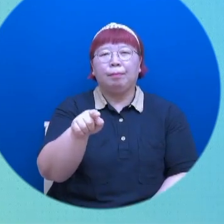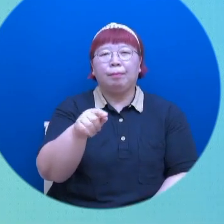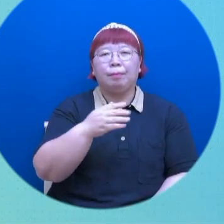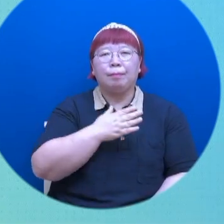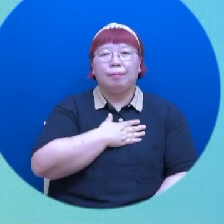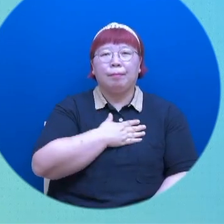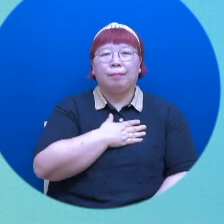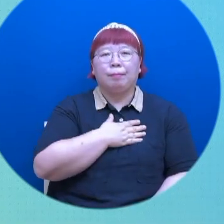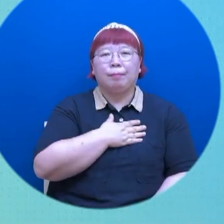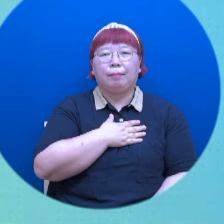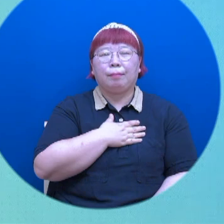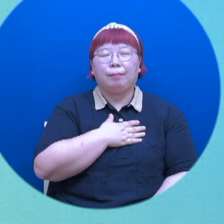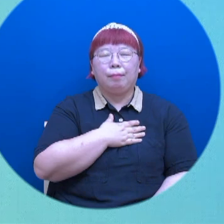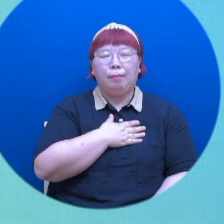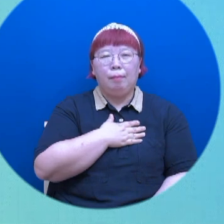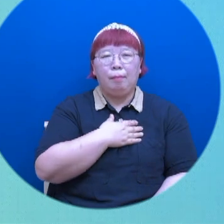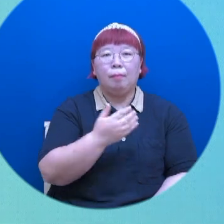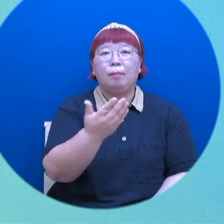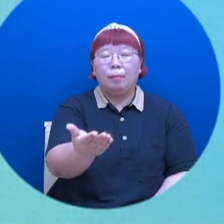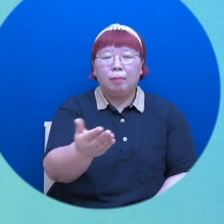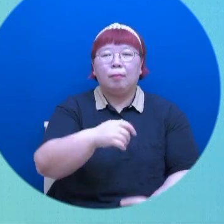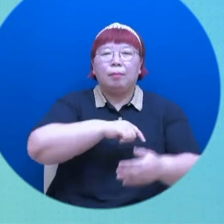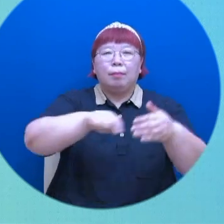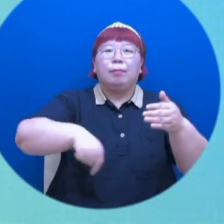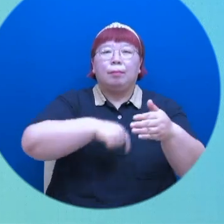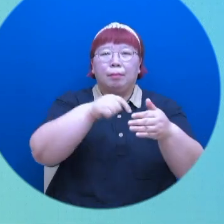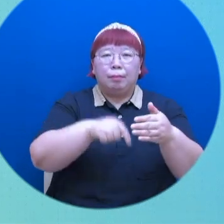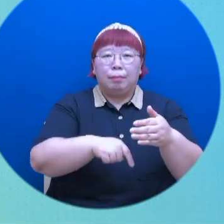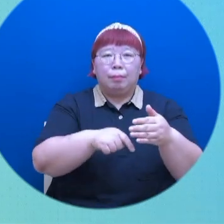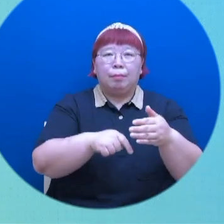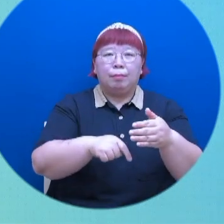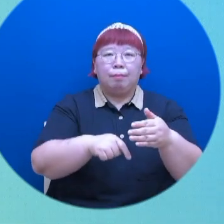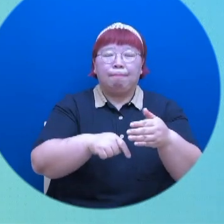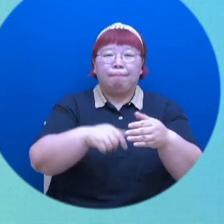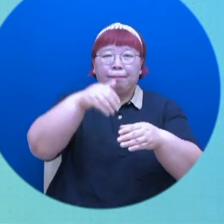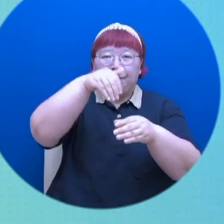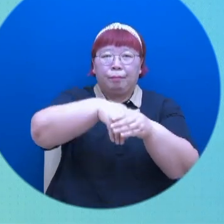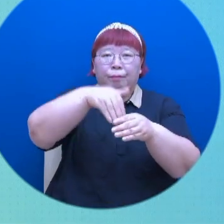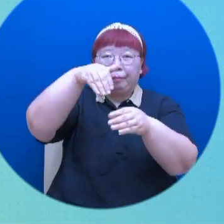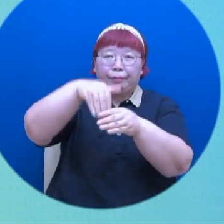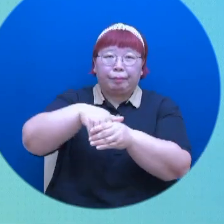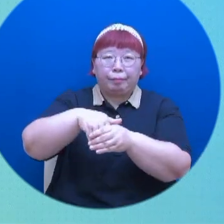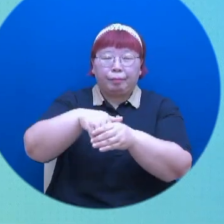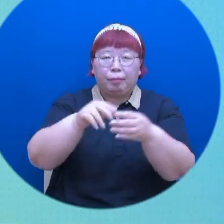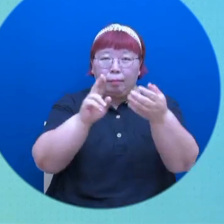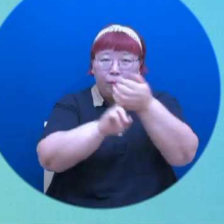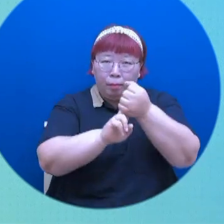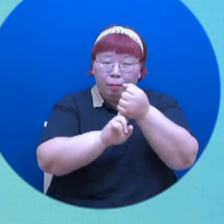내가 너희 안에 심겨진 보석, 그거 발견하는